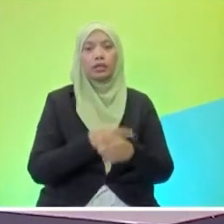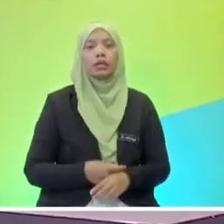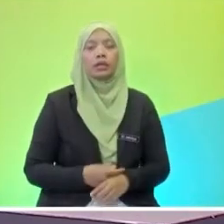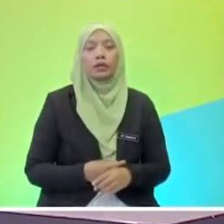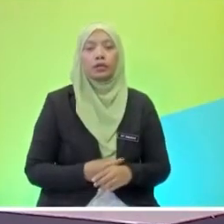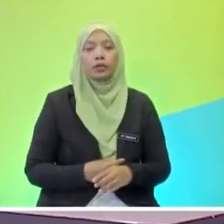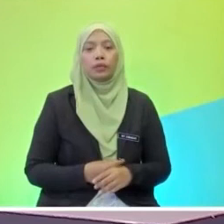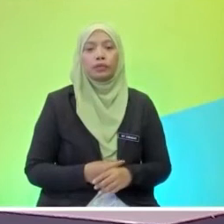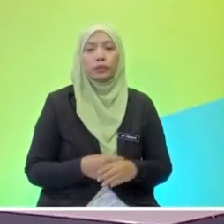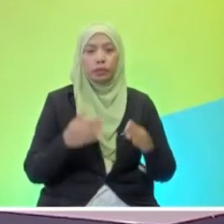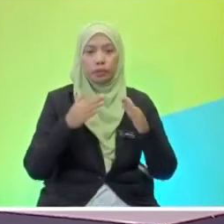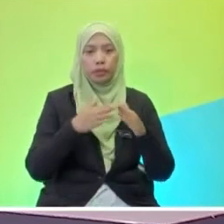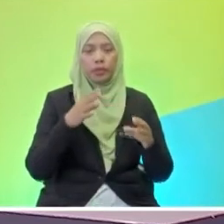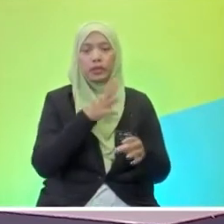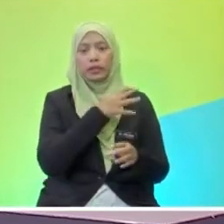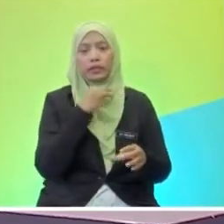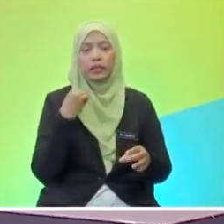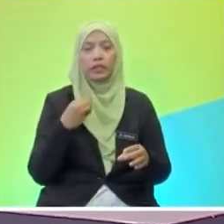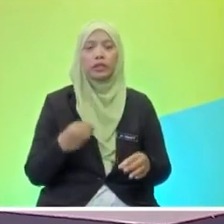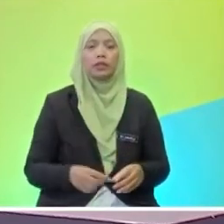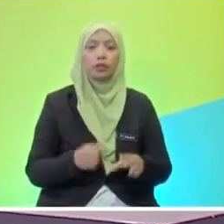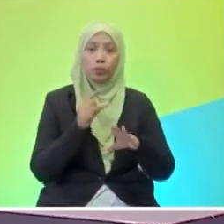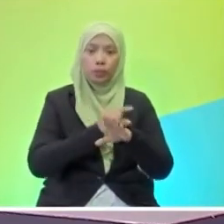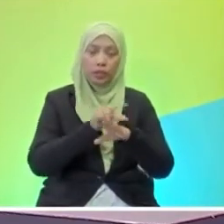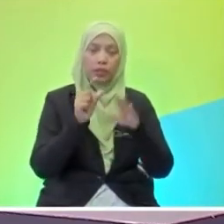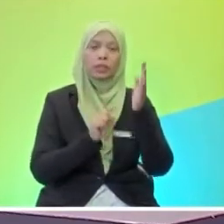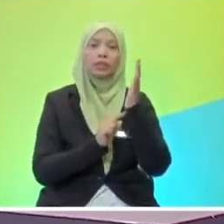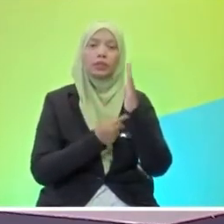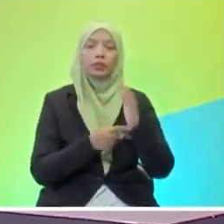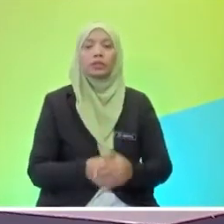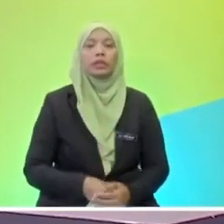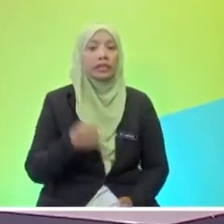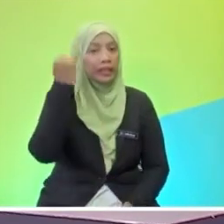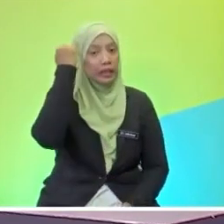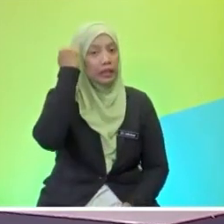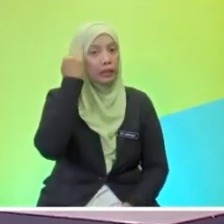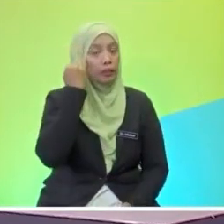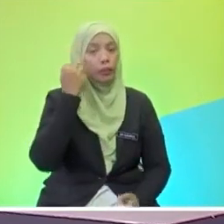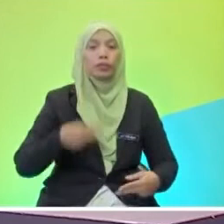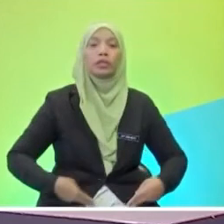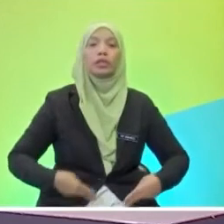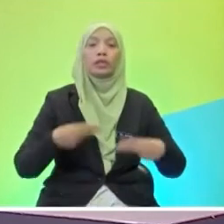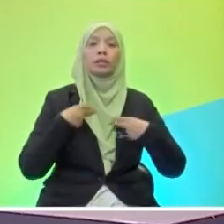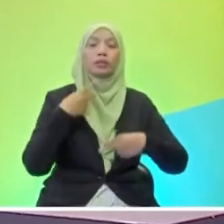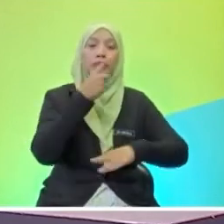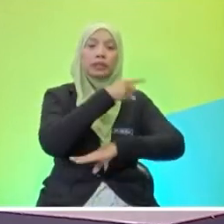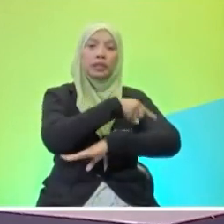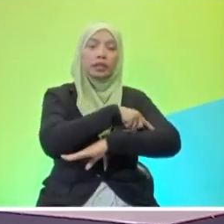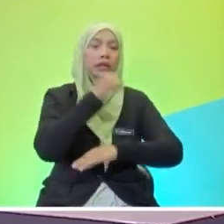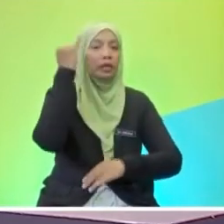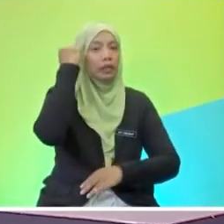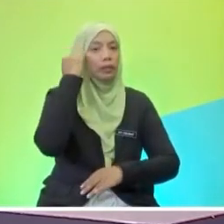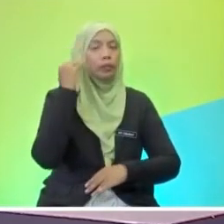maknanya sini kita belajar dalam ilmu asas kelestarian ini adalah ilmu kehidupan awak seharian ilmu yang Allah